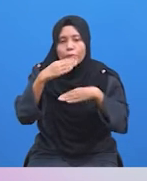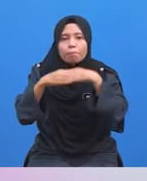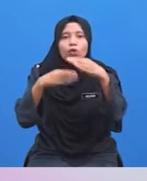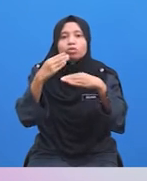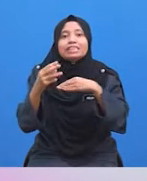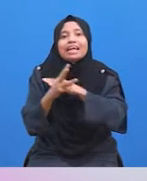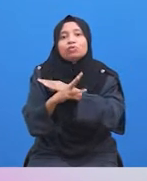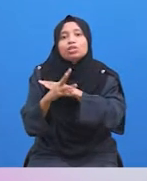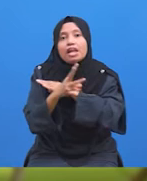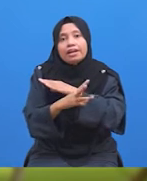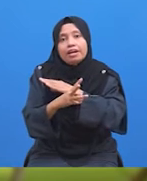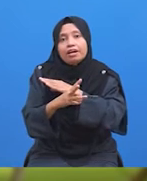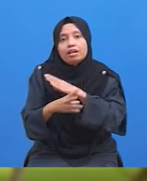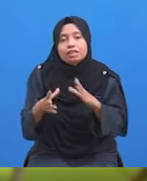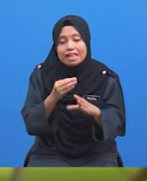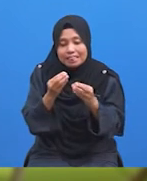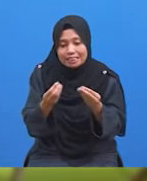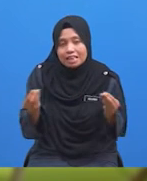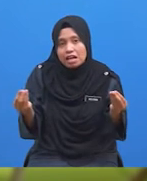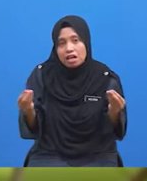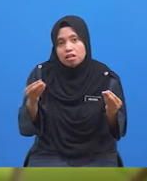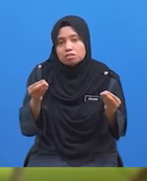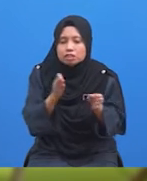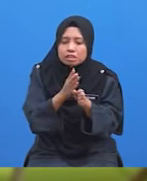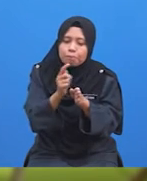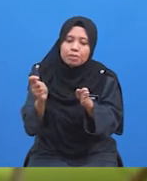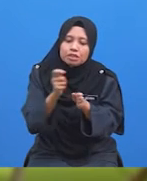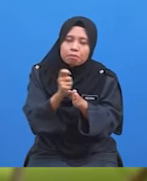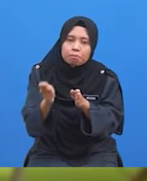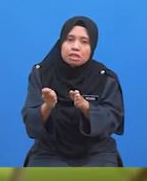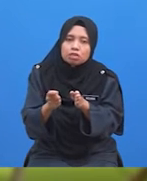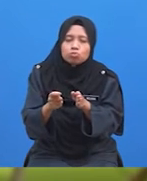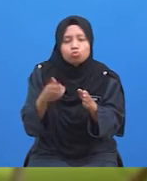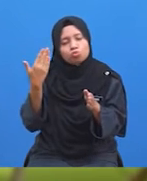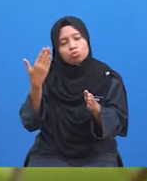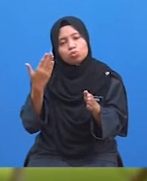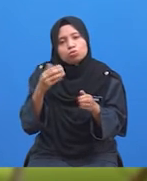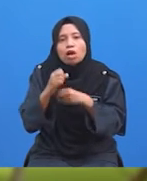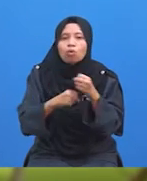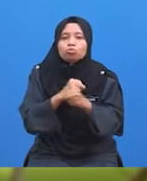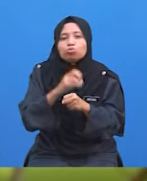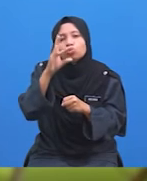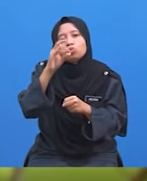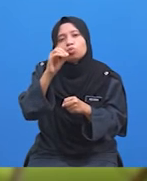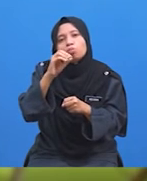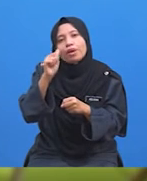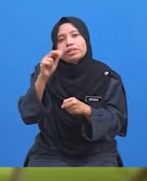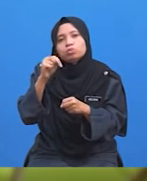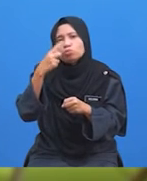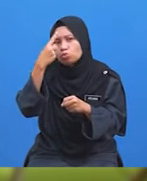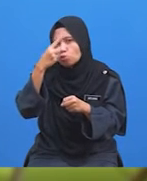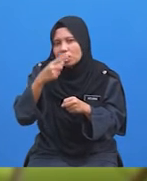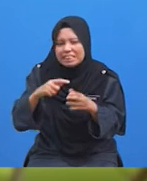wilayah dan pembangunan tanah pinggir yang berlaku disekitar tahun 1976 ianya bertujuan